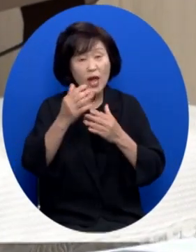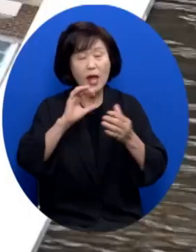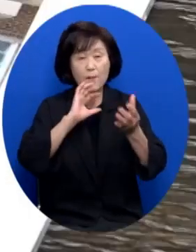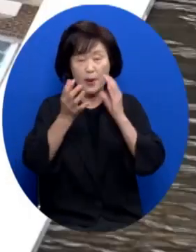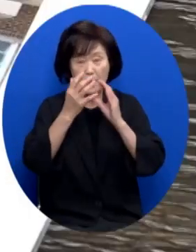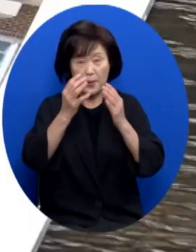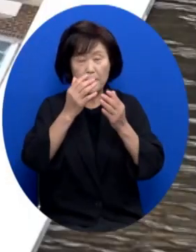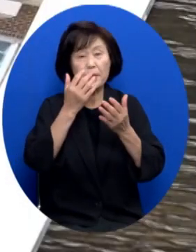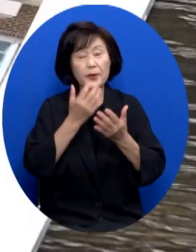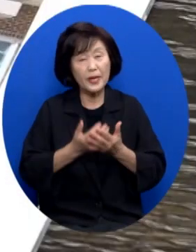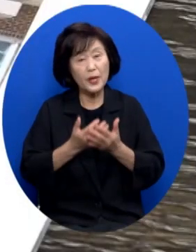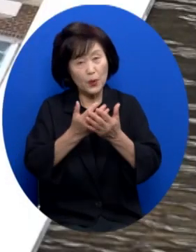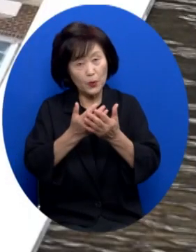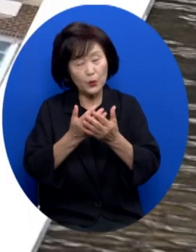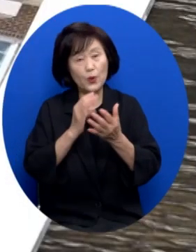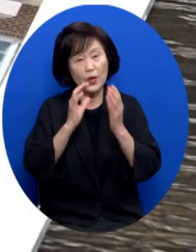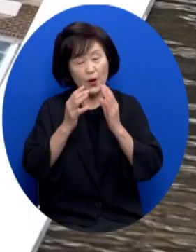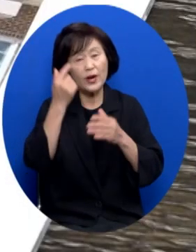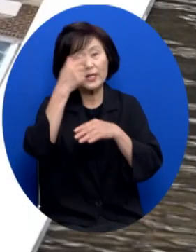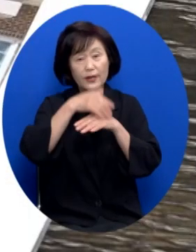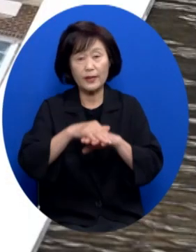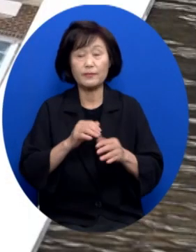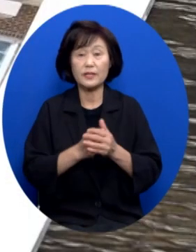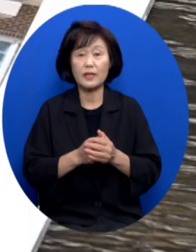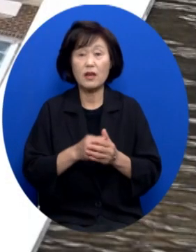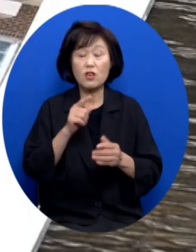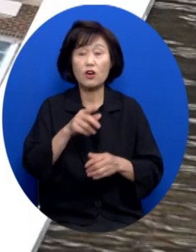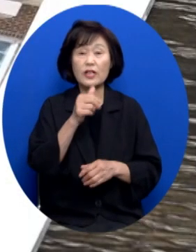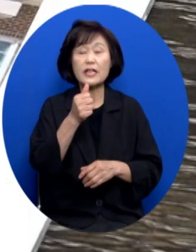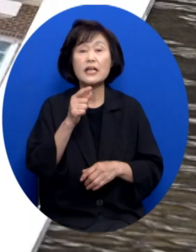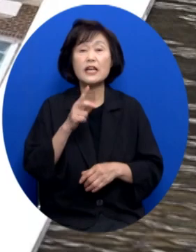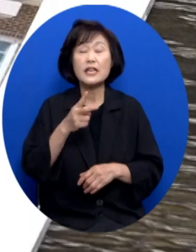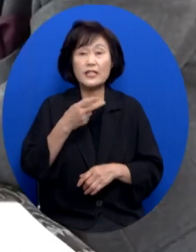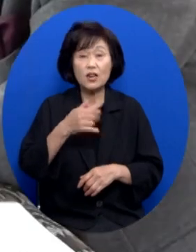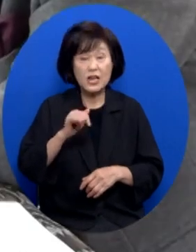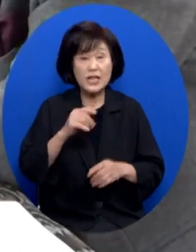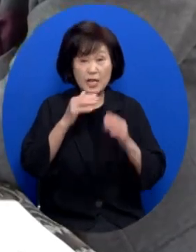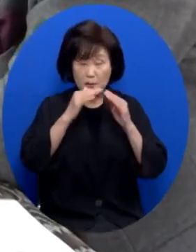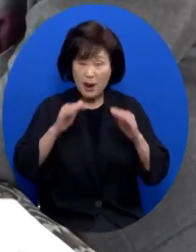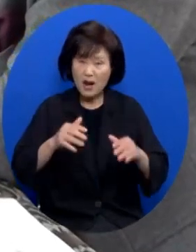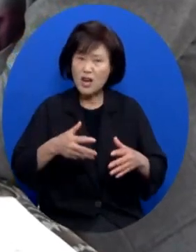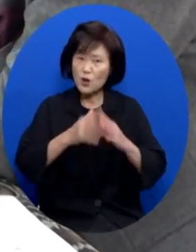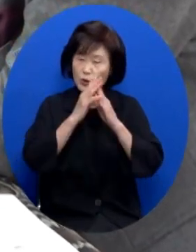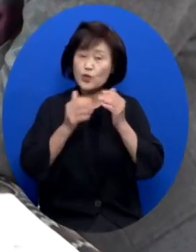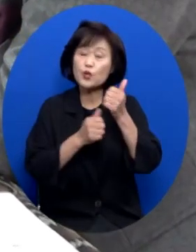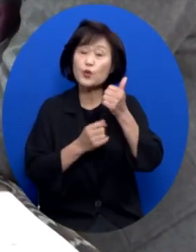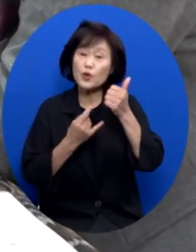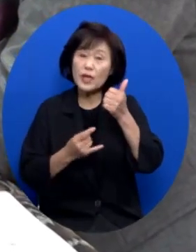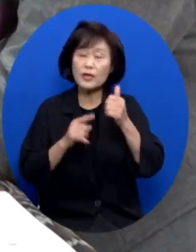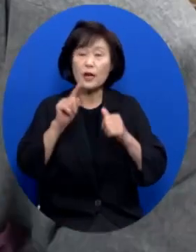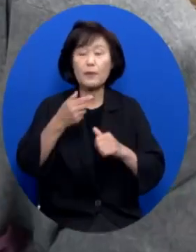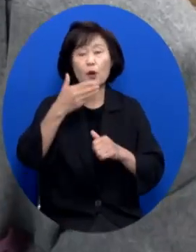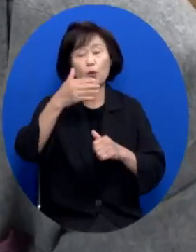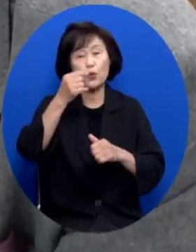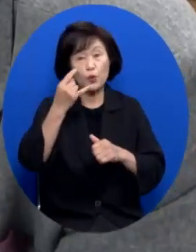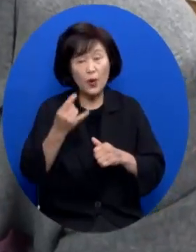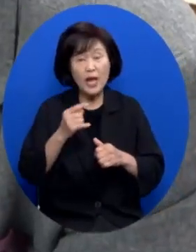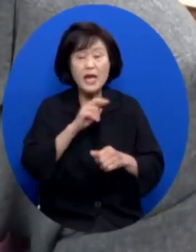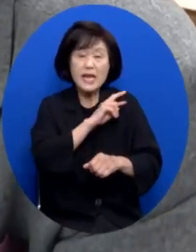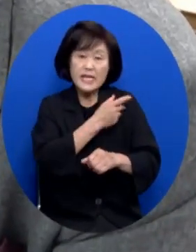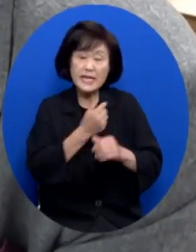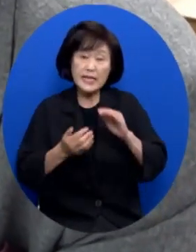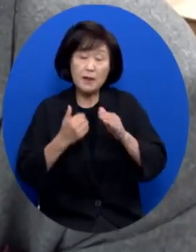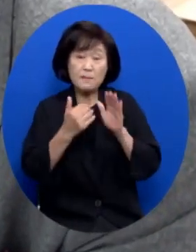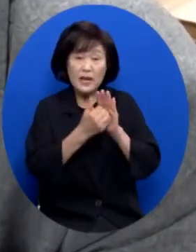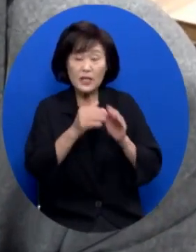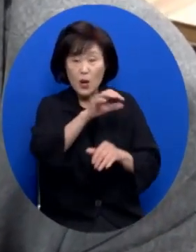예정입니다. 예장통합총회 대구 동로의 현리마을 이단 예방센터 건축위원회는 109회 총회 이단대책위원회